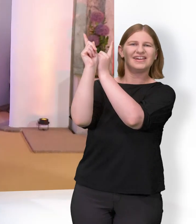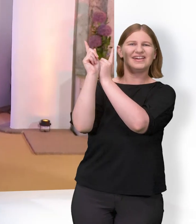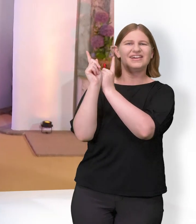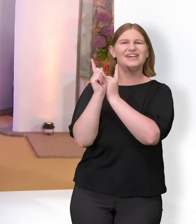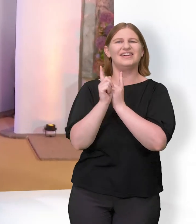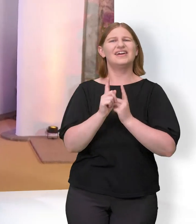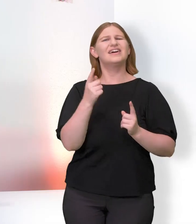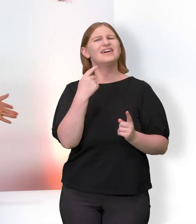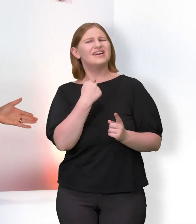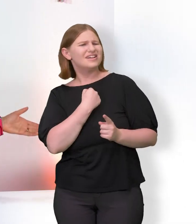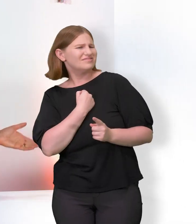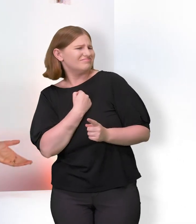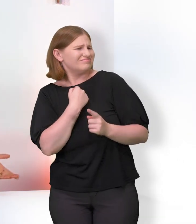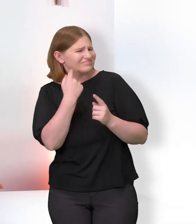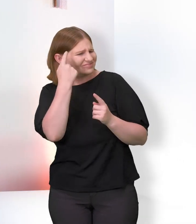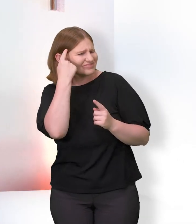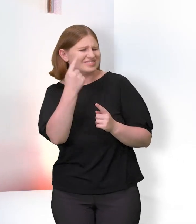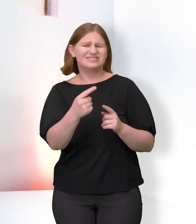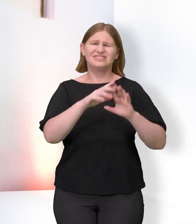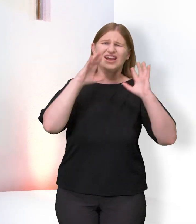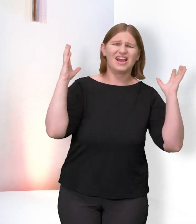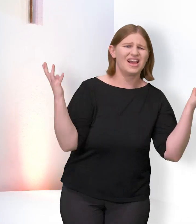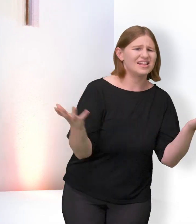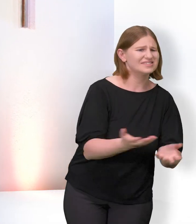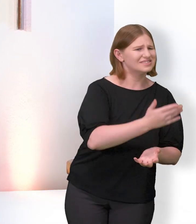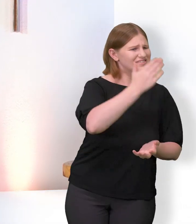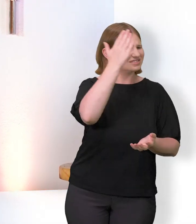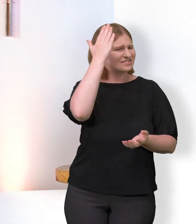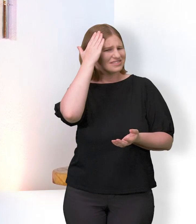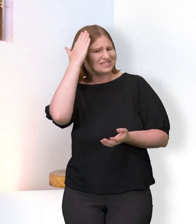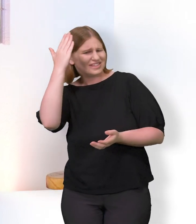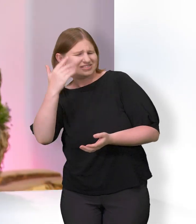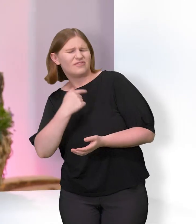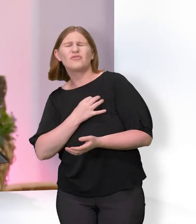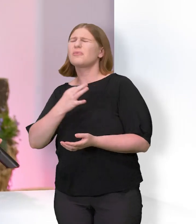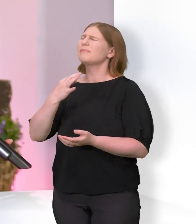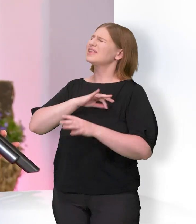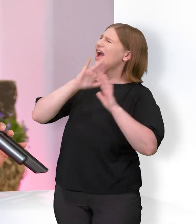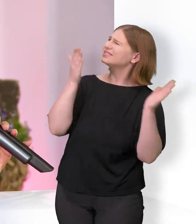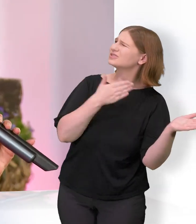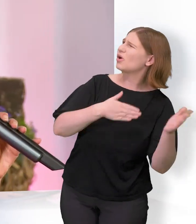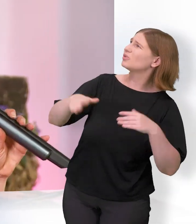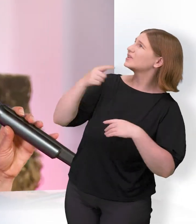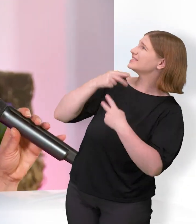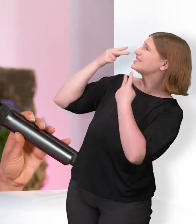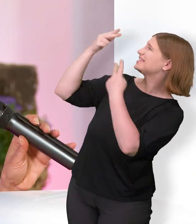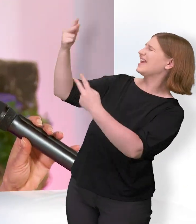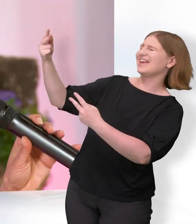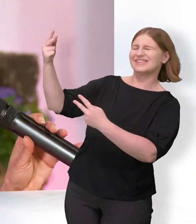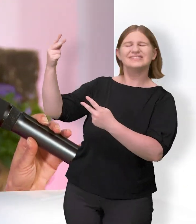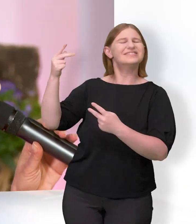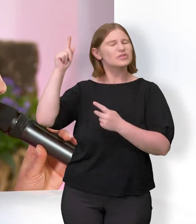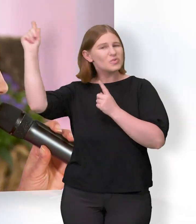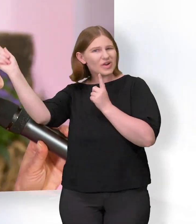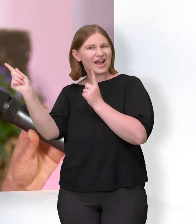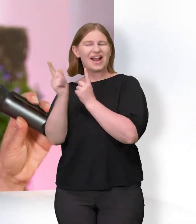dir. Alles okay, wenn ich dich seh. Alles okay, wenn du